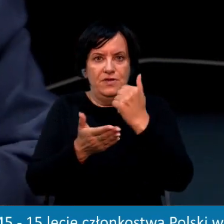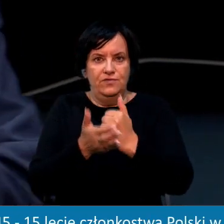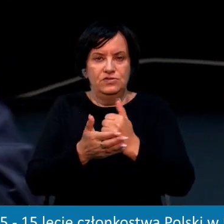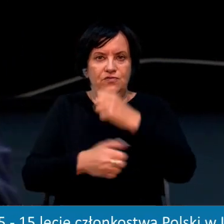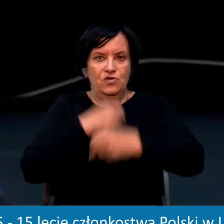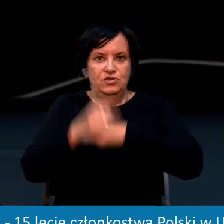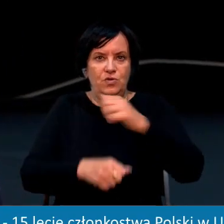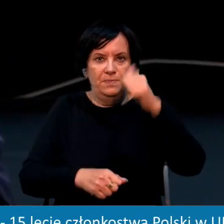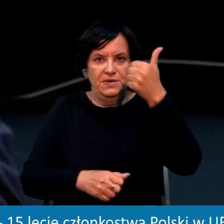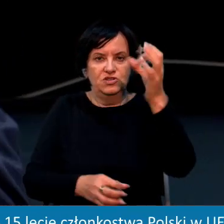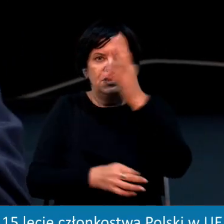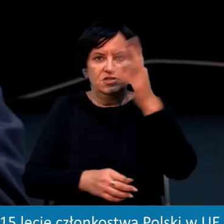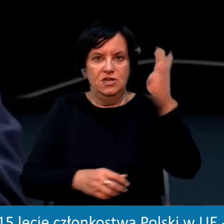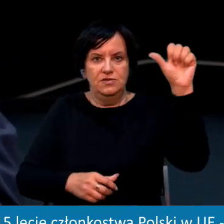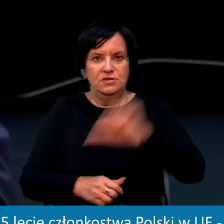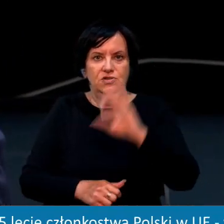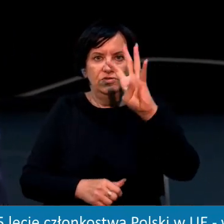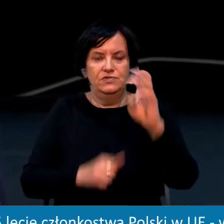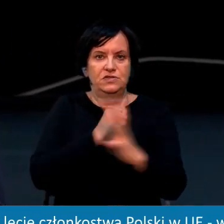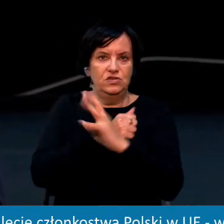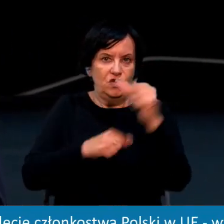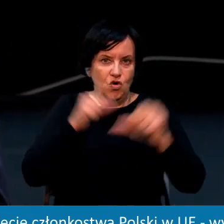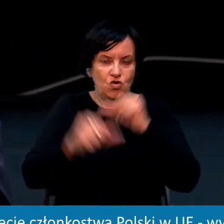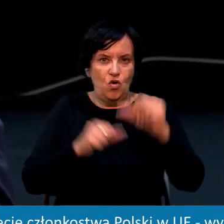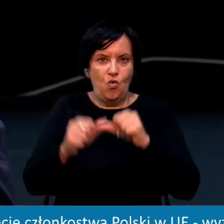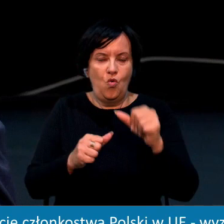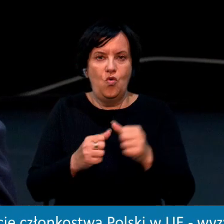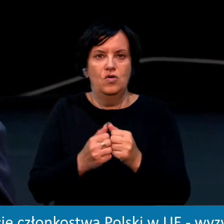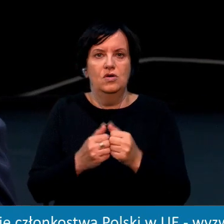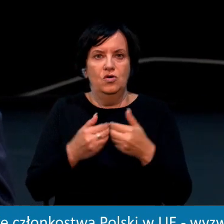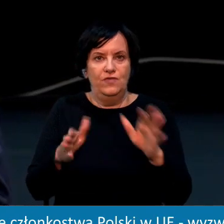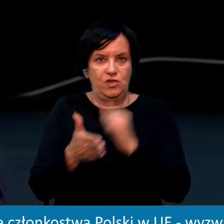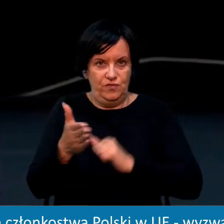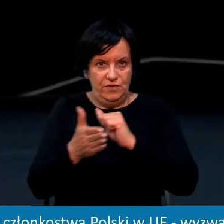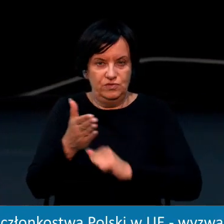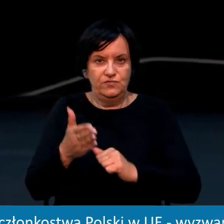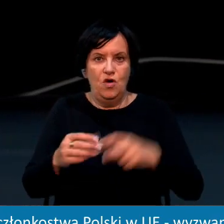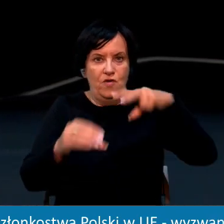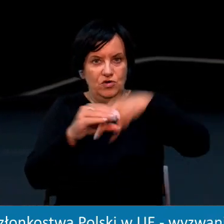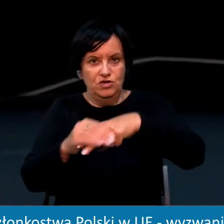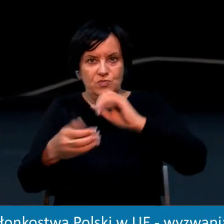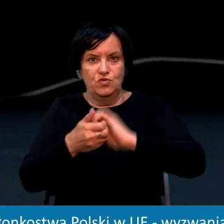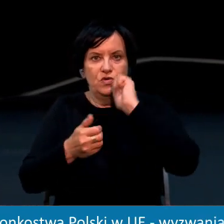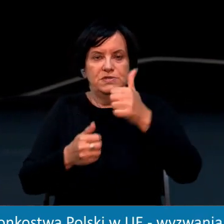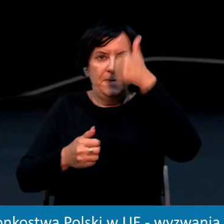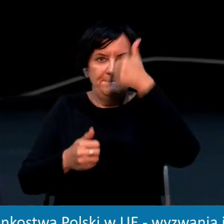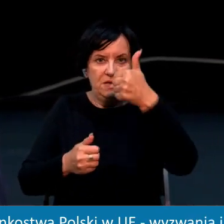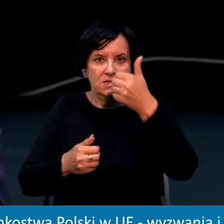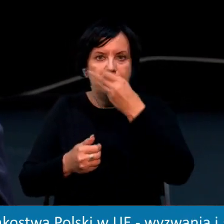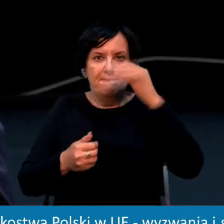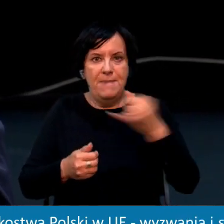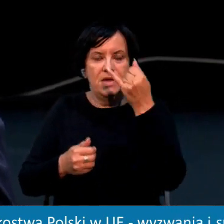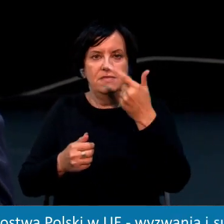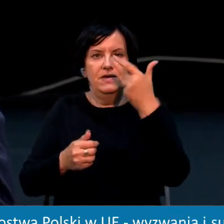1 stycznia 1999 roku, a wstąpiliśmy do Unii Europejskiej 1 maja